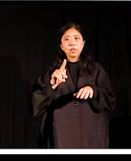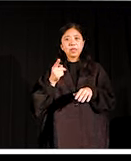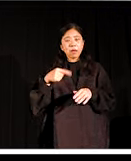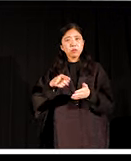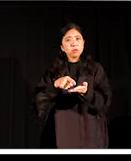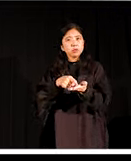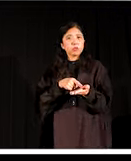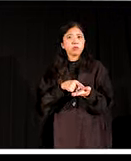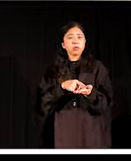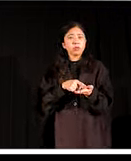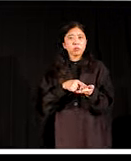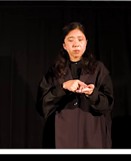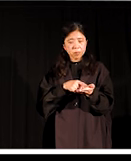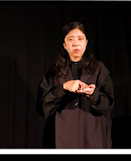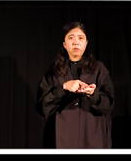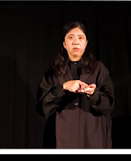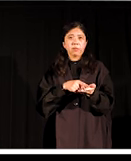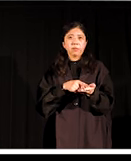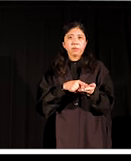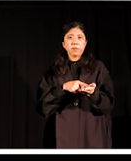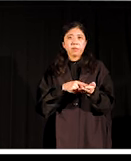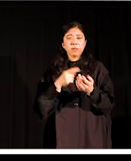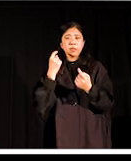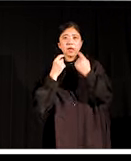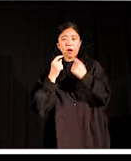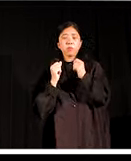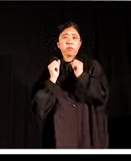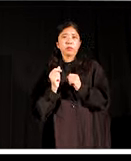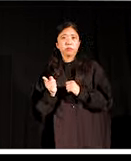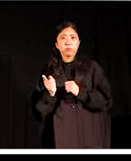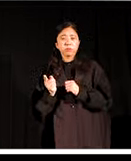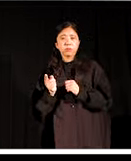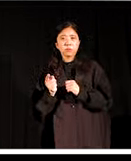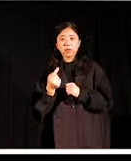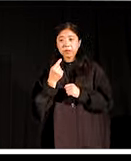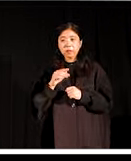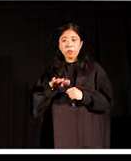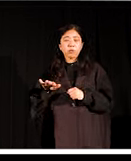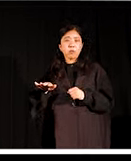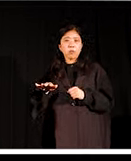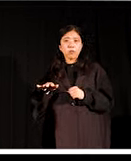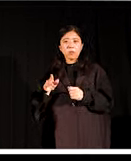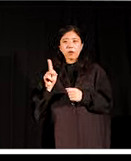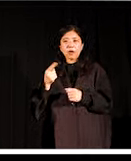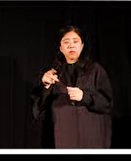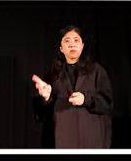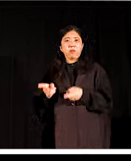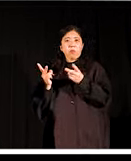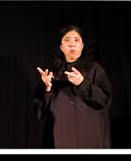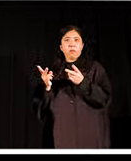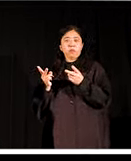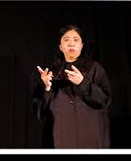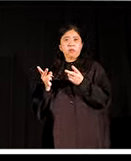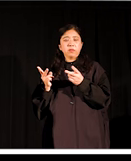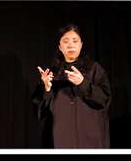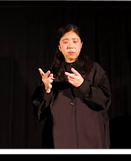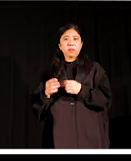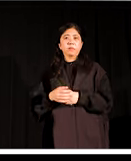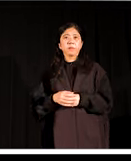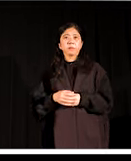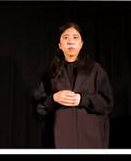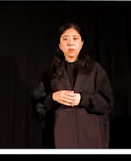必要な小児癌の病気外科の先生はいらっしゃるし私があの小児のあの癌の専門ということで抗がん剤治療をやりつつ